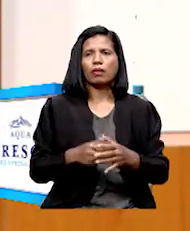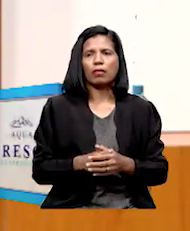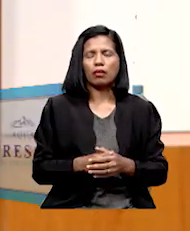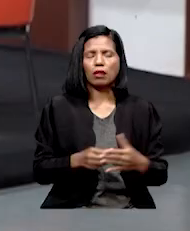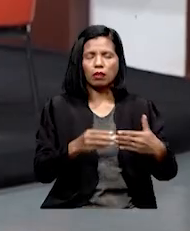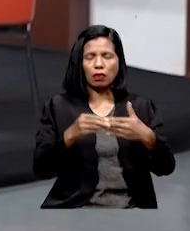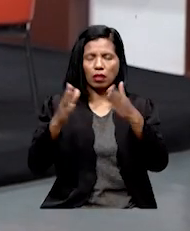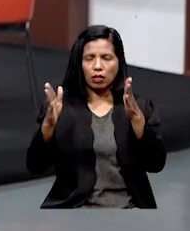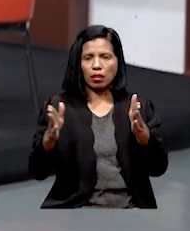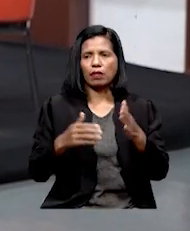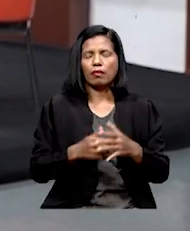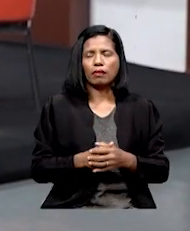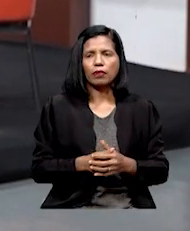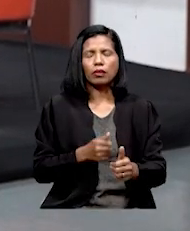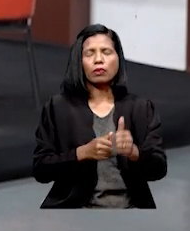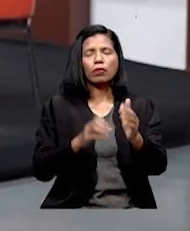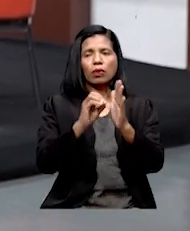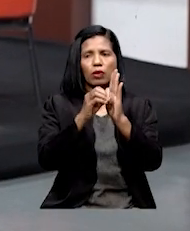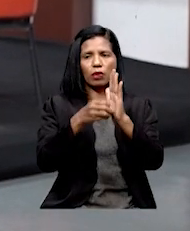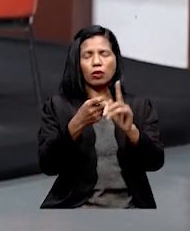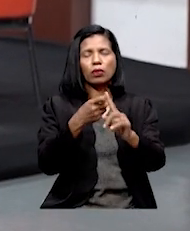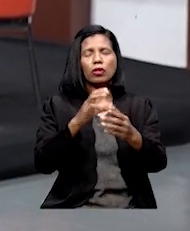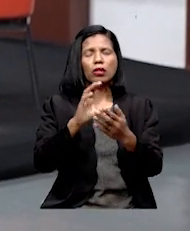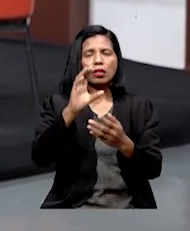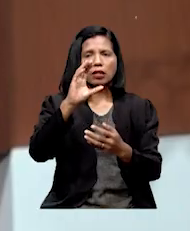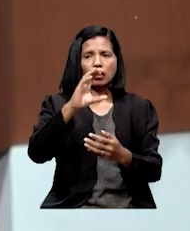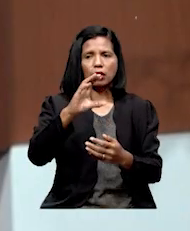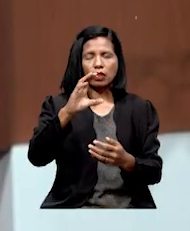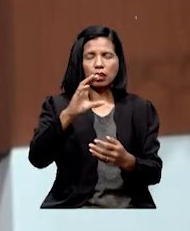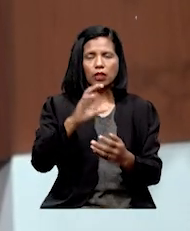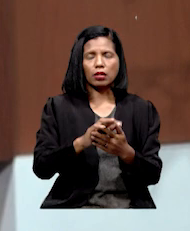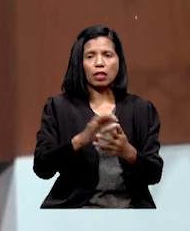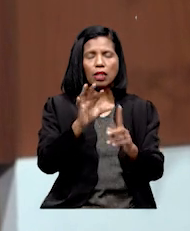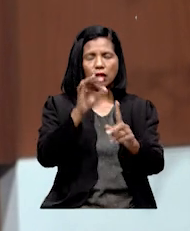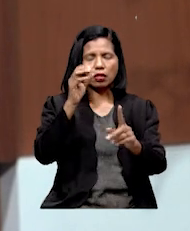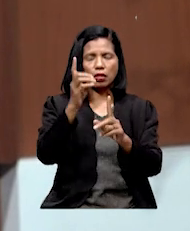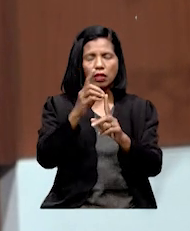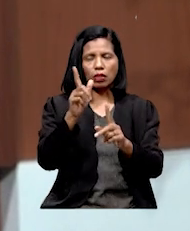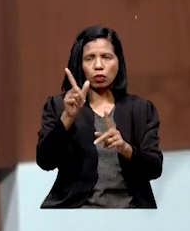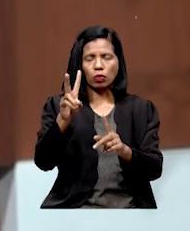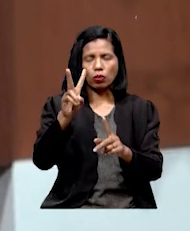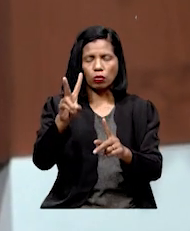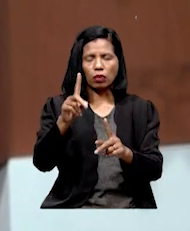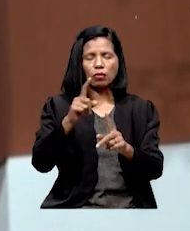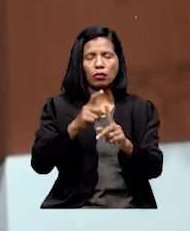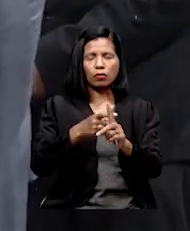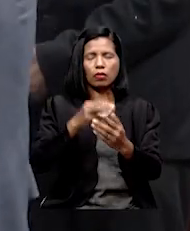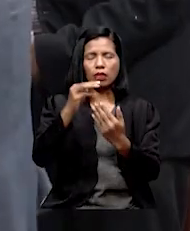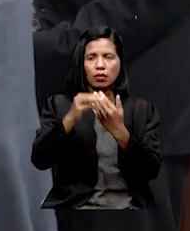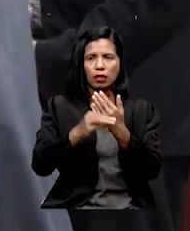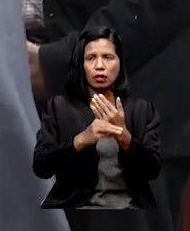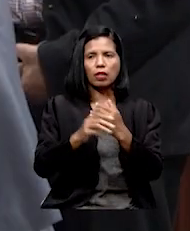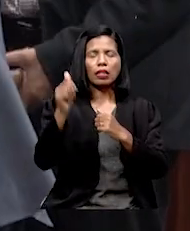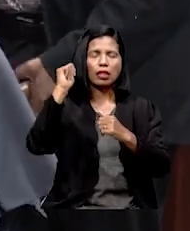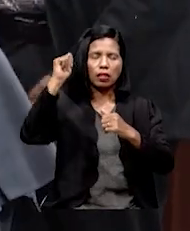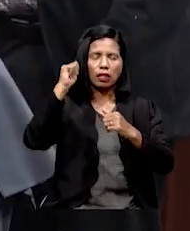ukun atu Tuir orari husi Komisong Nasional Elisang hahuya lorong rua to lorong sang resinen fulan marsu kandidatu presiden Republika Sira